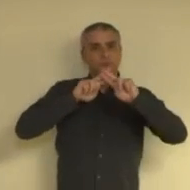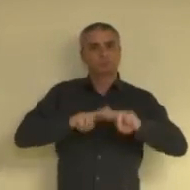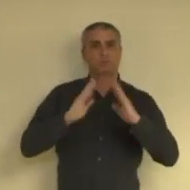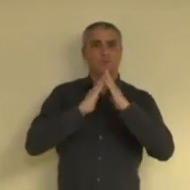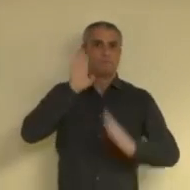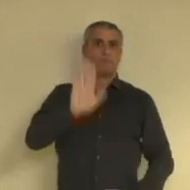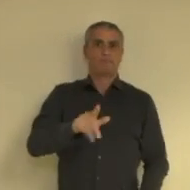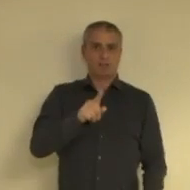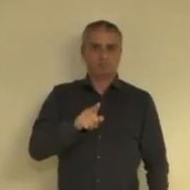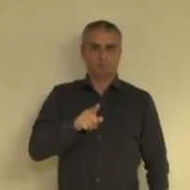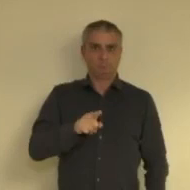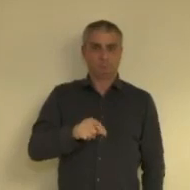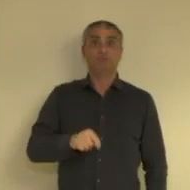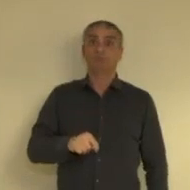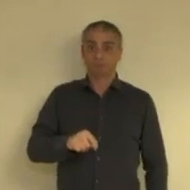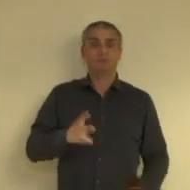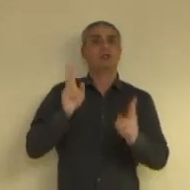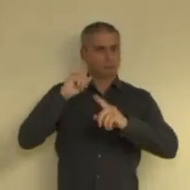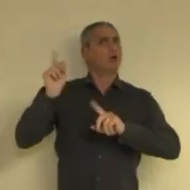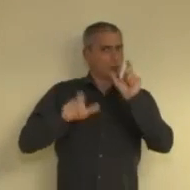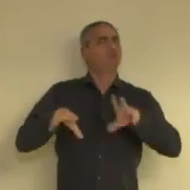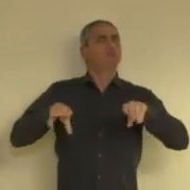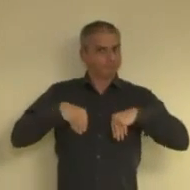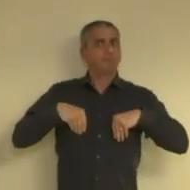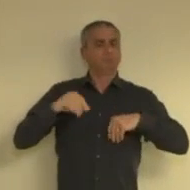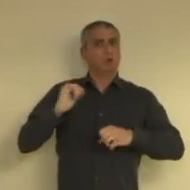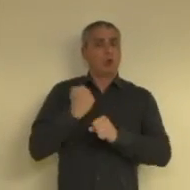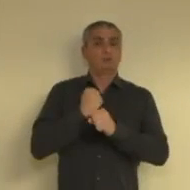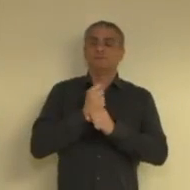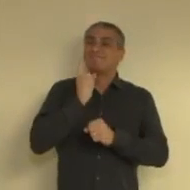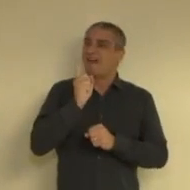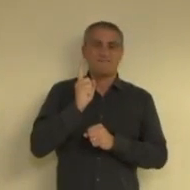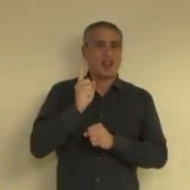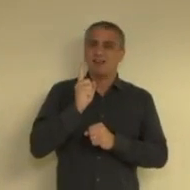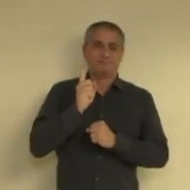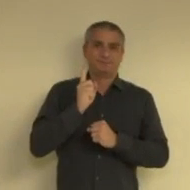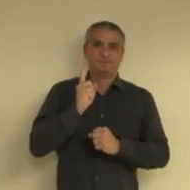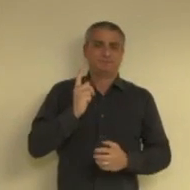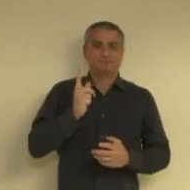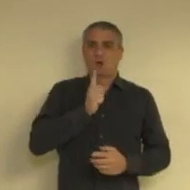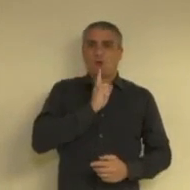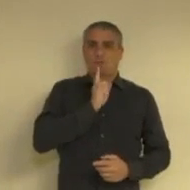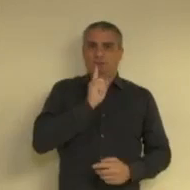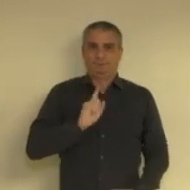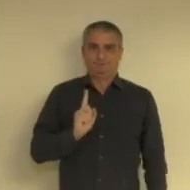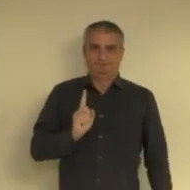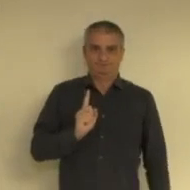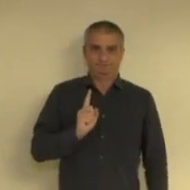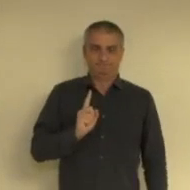ולהישאר בבית. יש היענות לכך, אבל בפירוש היא לא